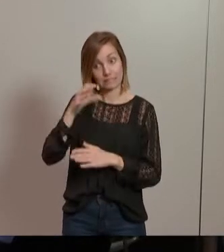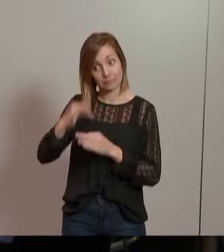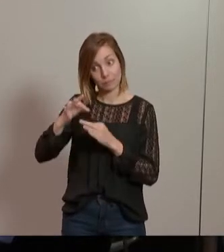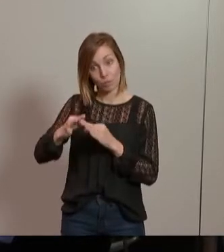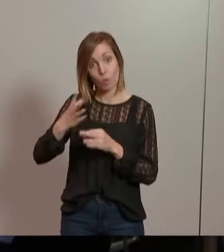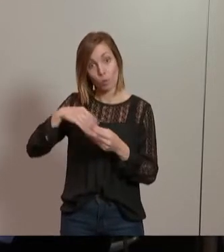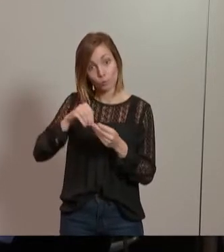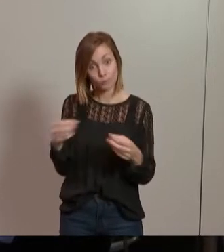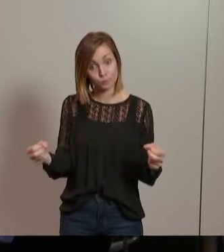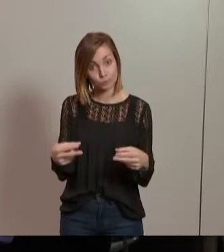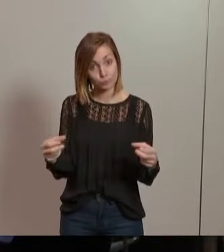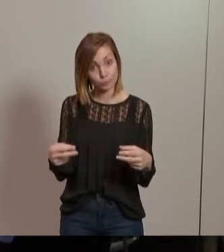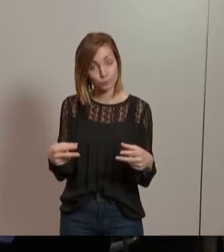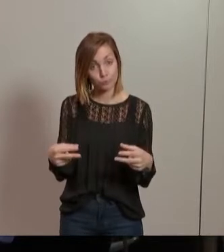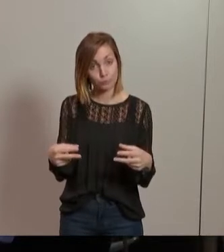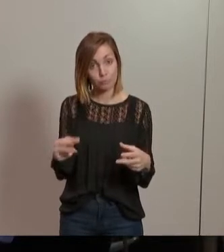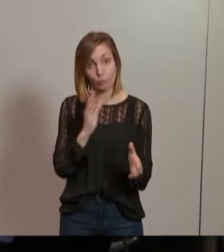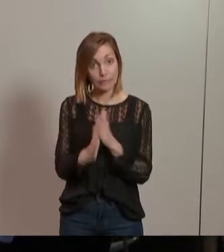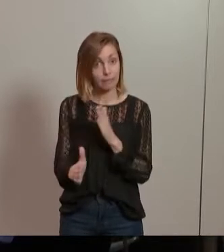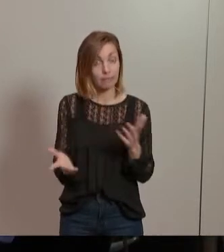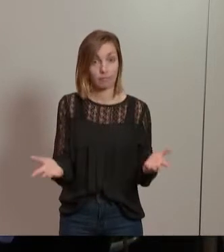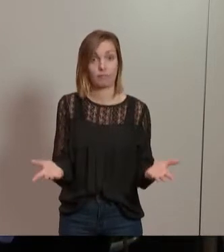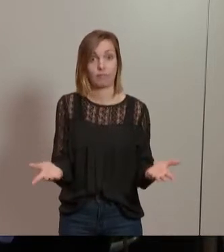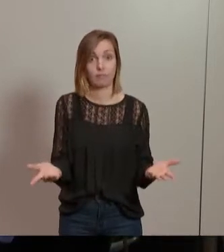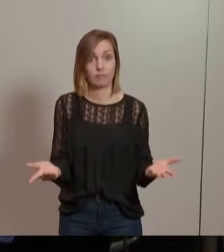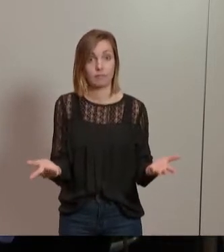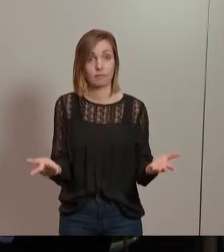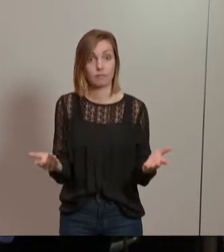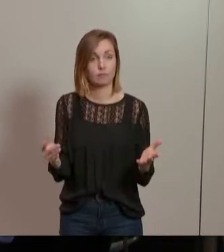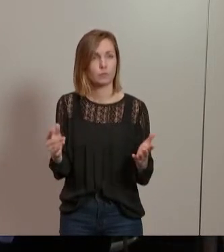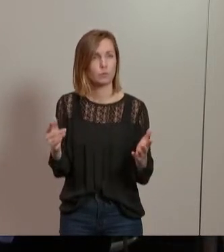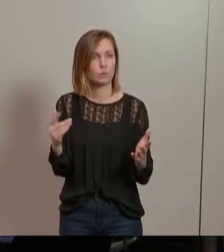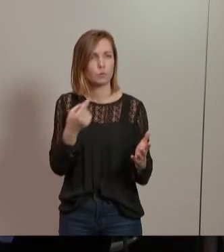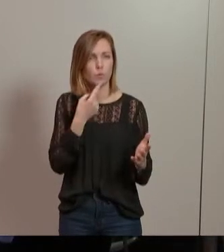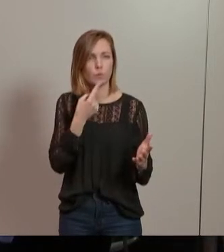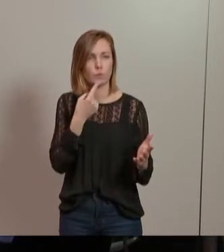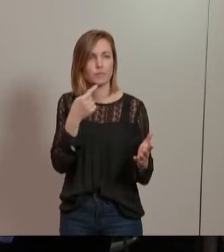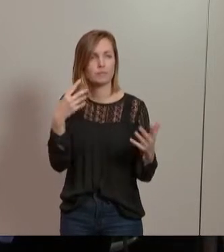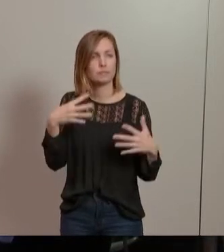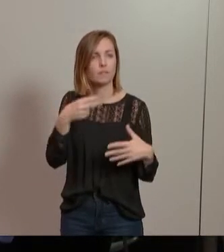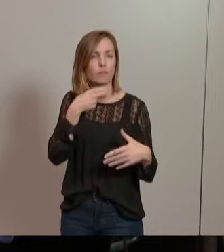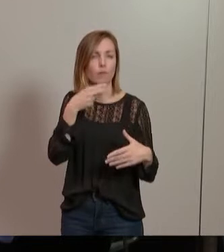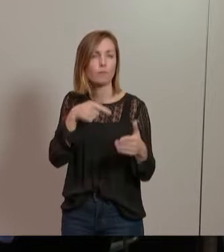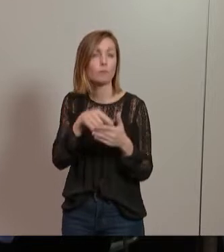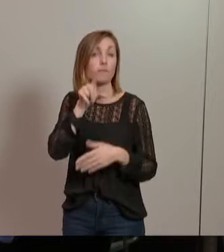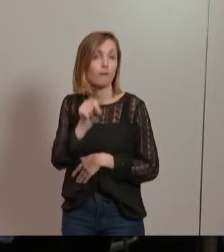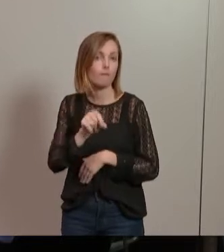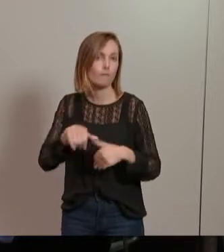le sous-titrage en Vélotipi, en direct, depuis le 19 novembre 2020.